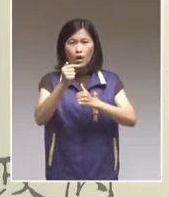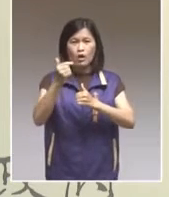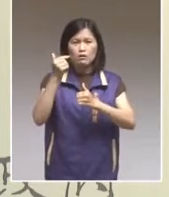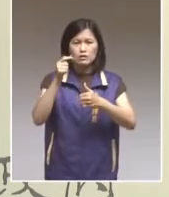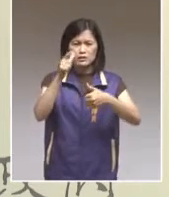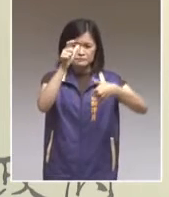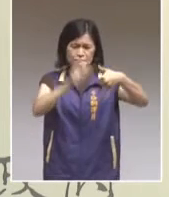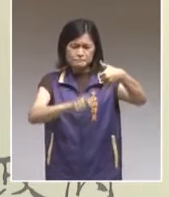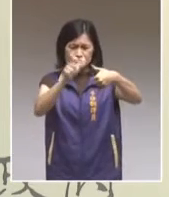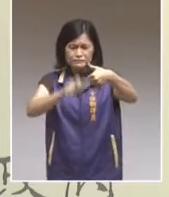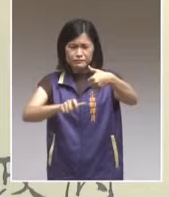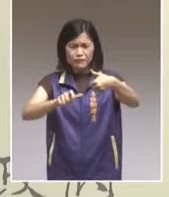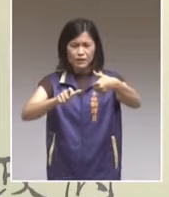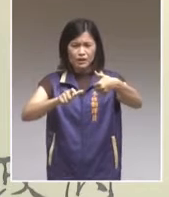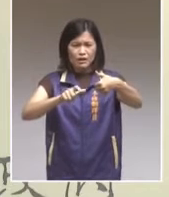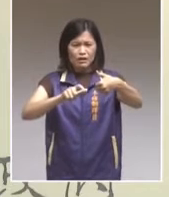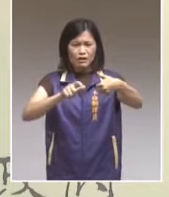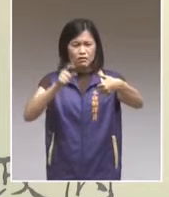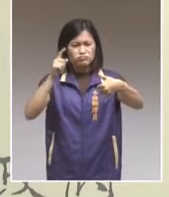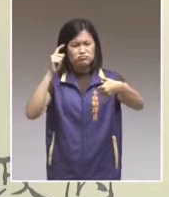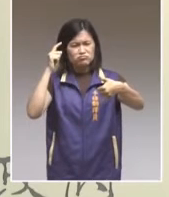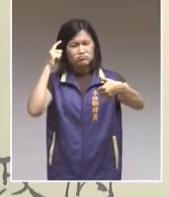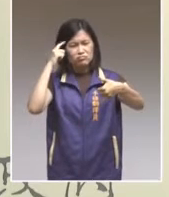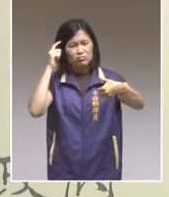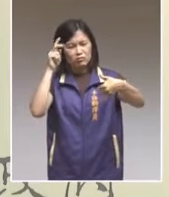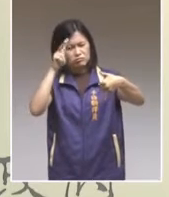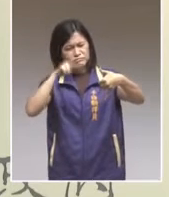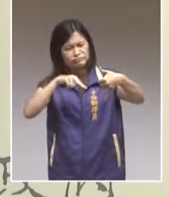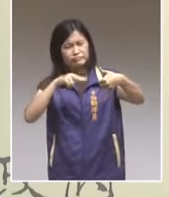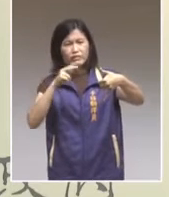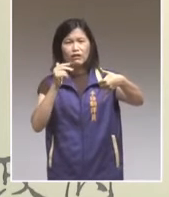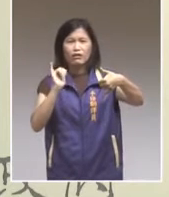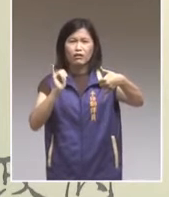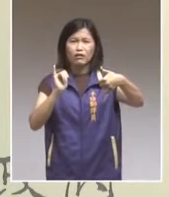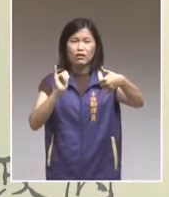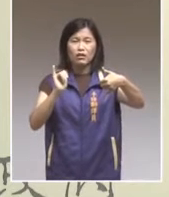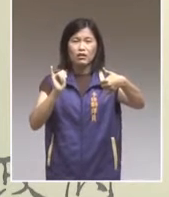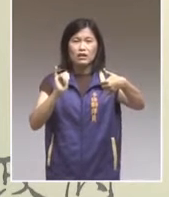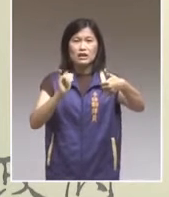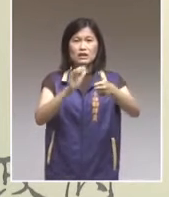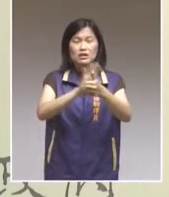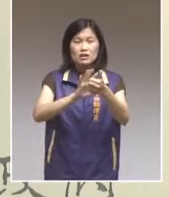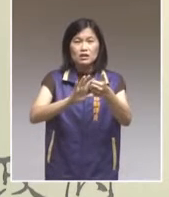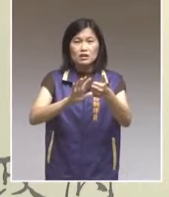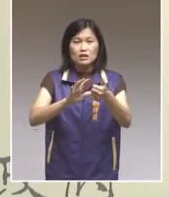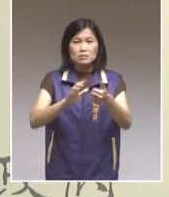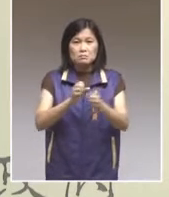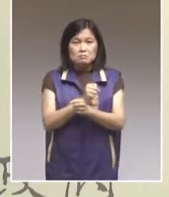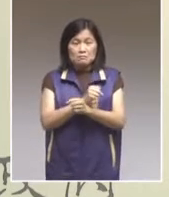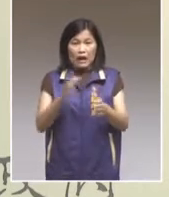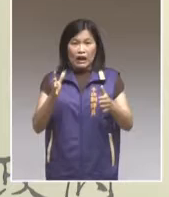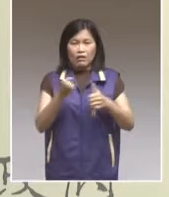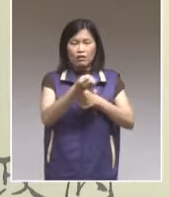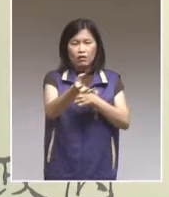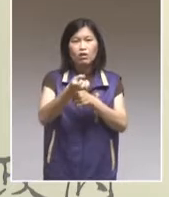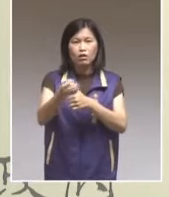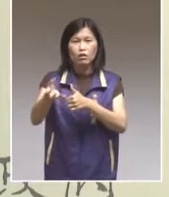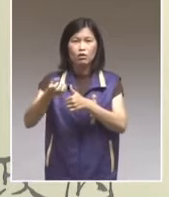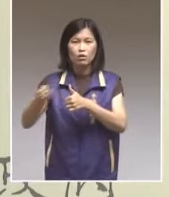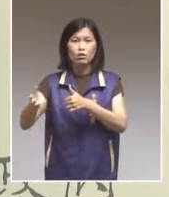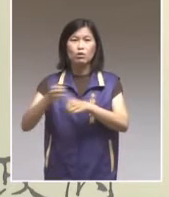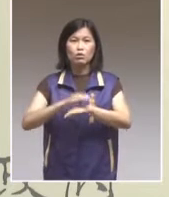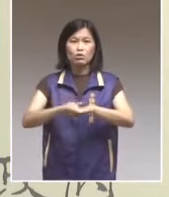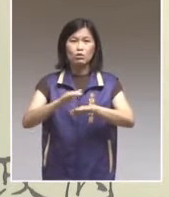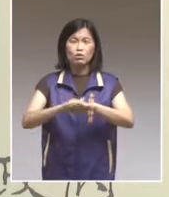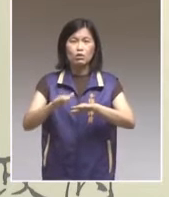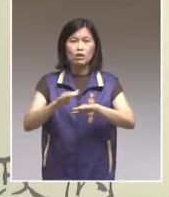染的一个对象上面，那容易造成了这个不知不觉之间的一个扩散，那这